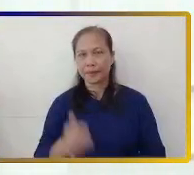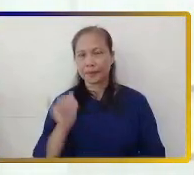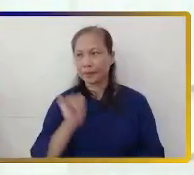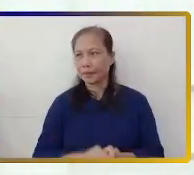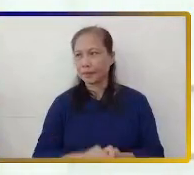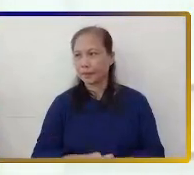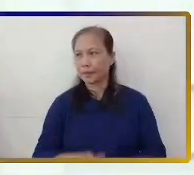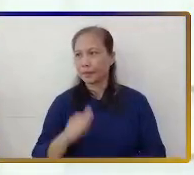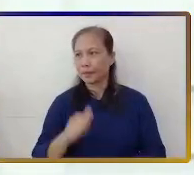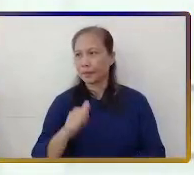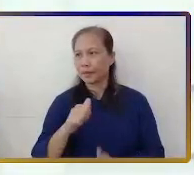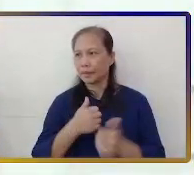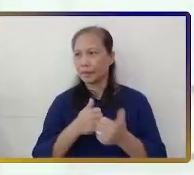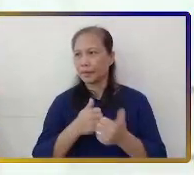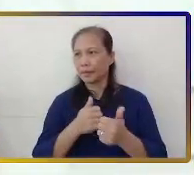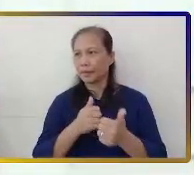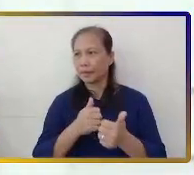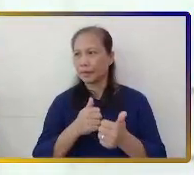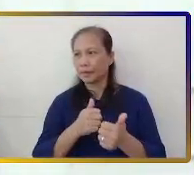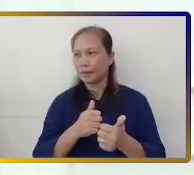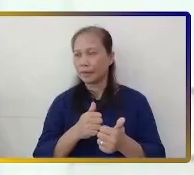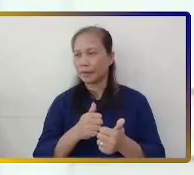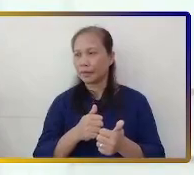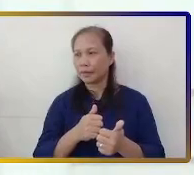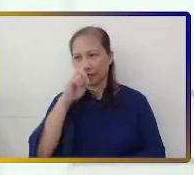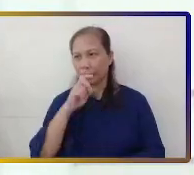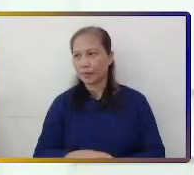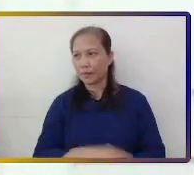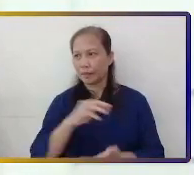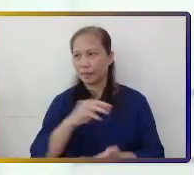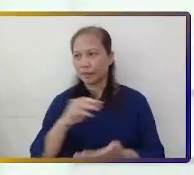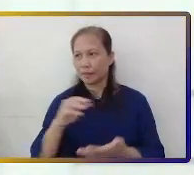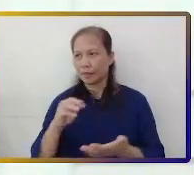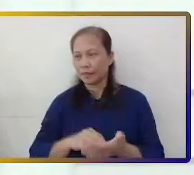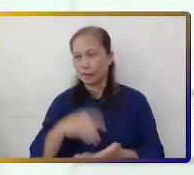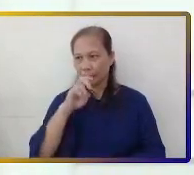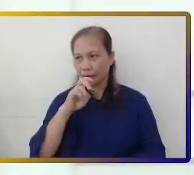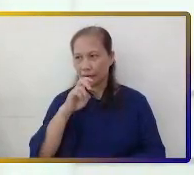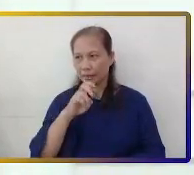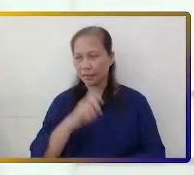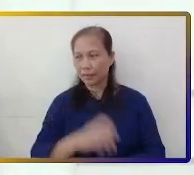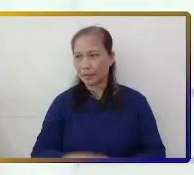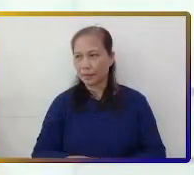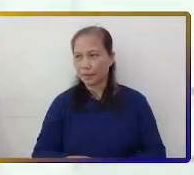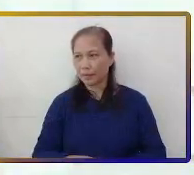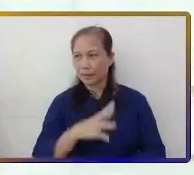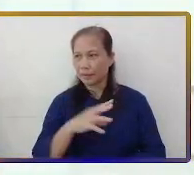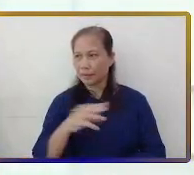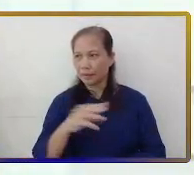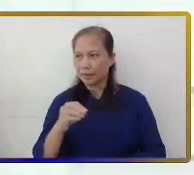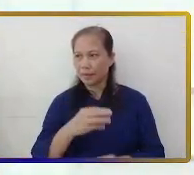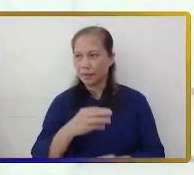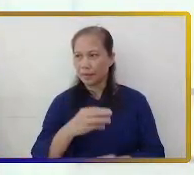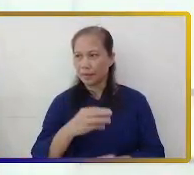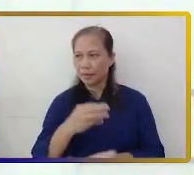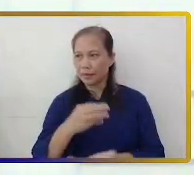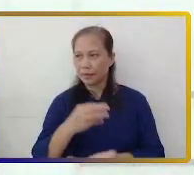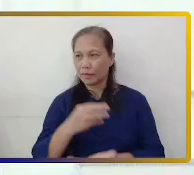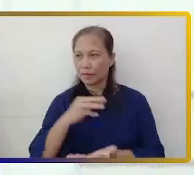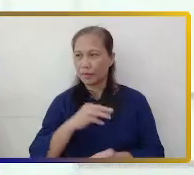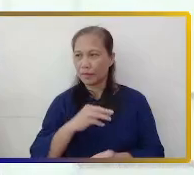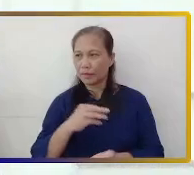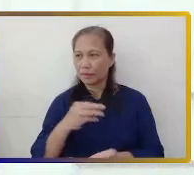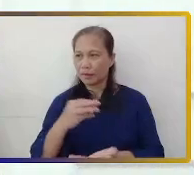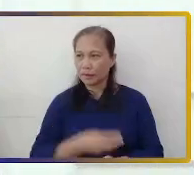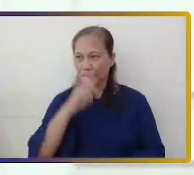apostolic age middle age yung Ah yung apostolic age yyung middle age and the modern age you see So